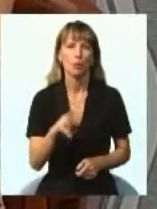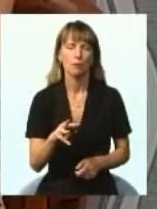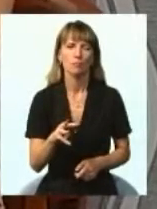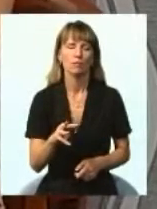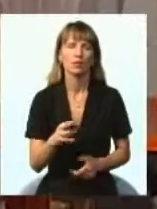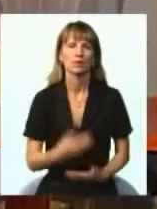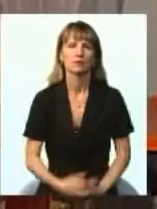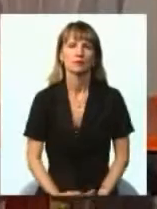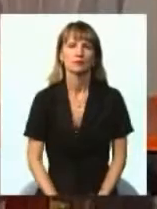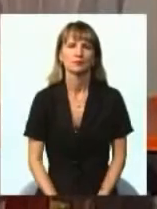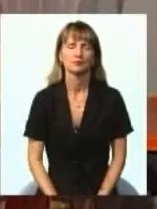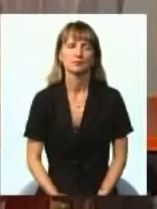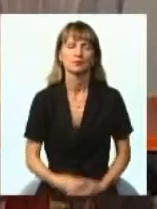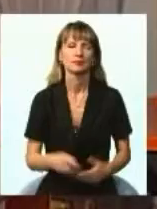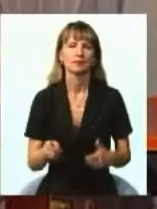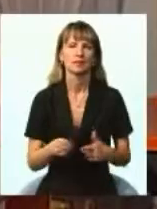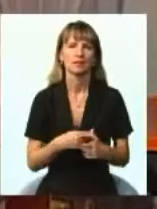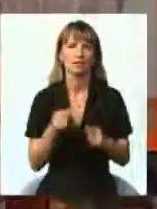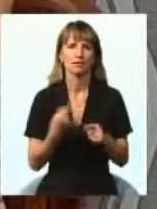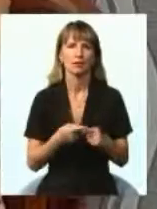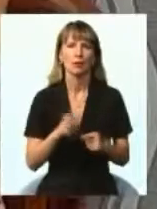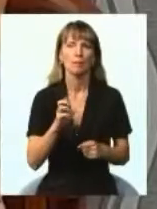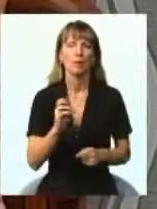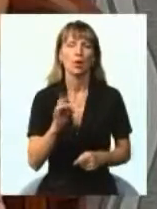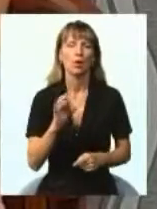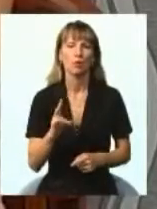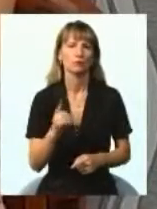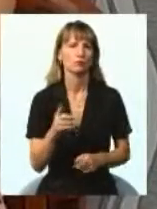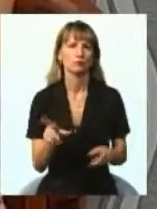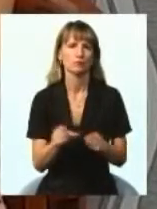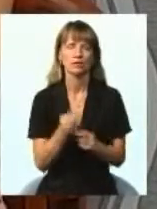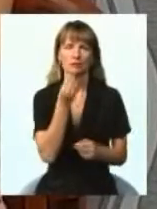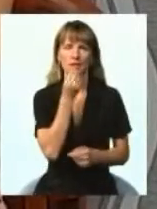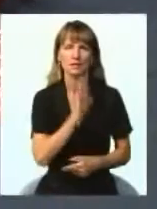всі їдять. Або той самий бекон. Чому морозиво не скуштувати з беконом?